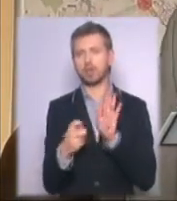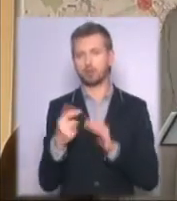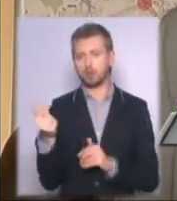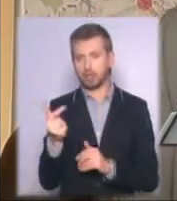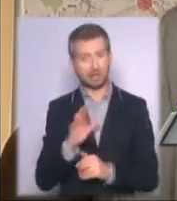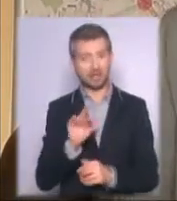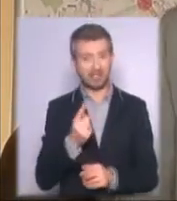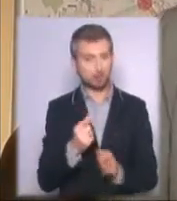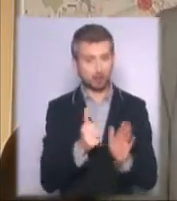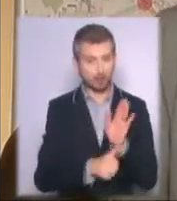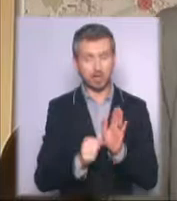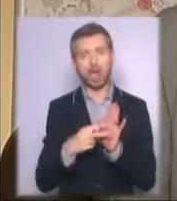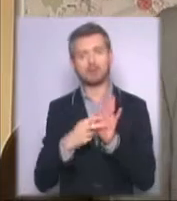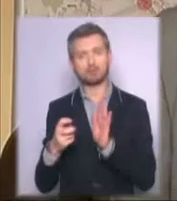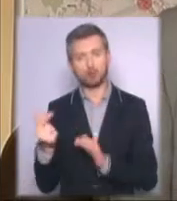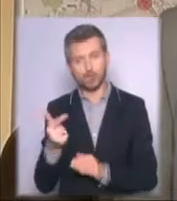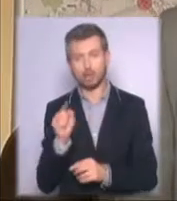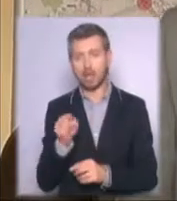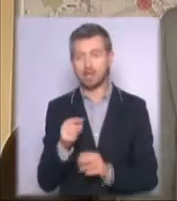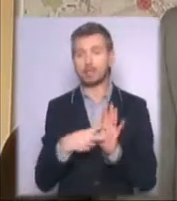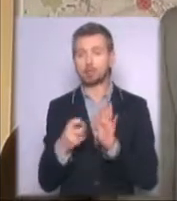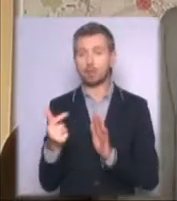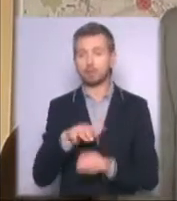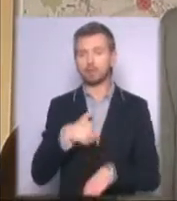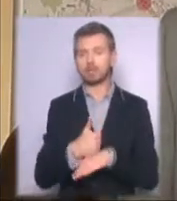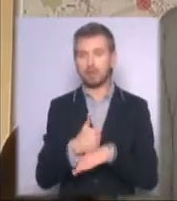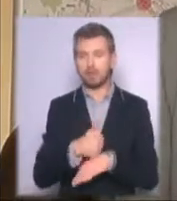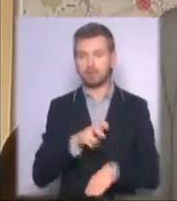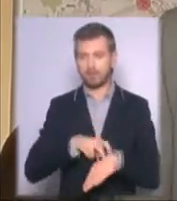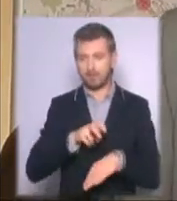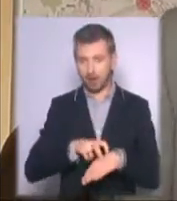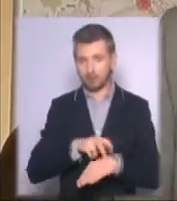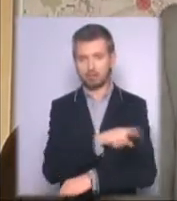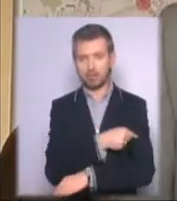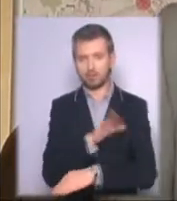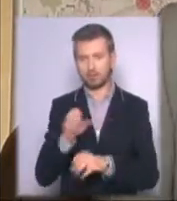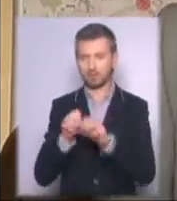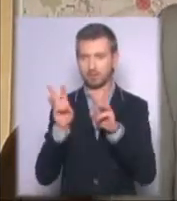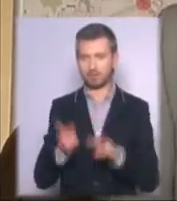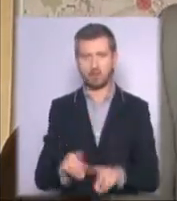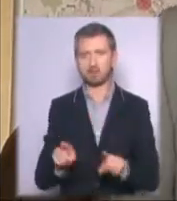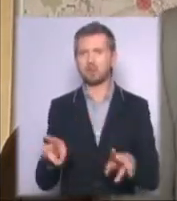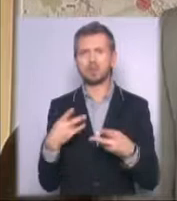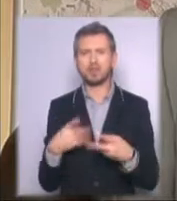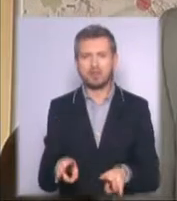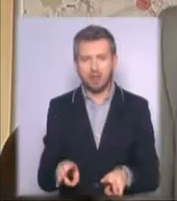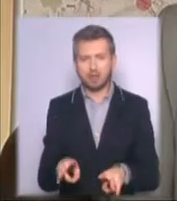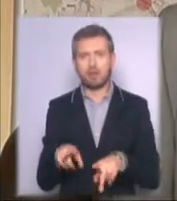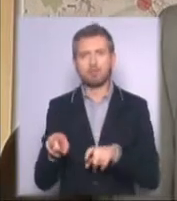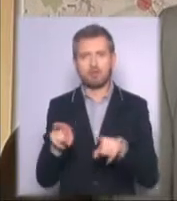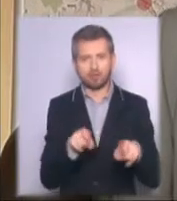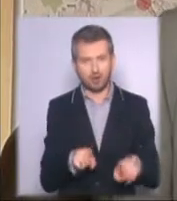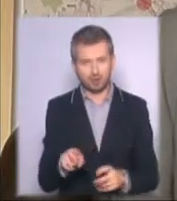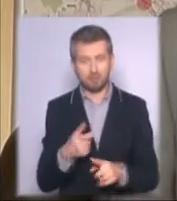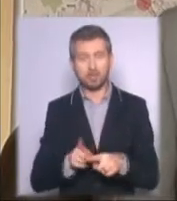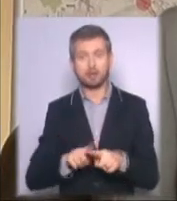гривню 60, а 700. І на ці 700 главврач больниці буде обезпечувати київлянину, щоб йому нікуди не треба було біжати.